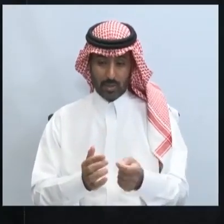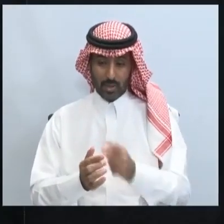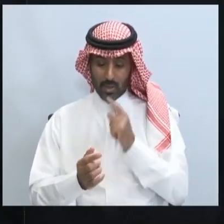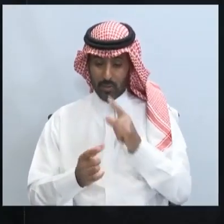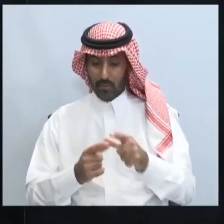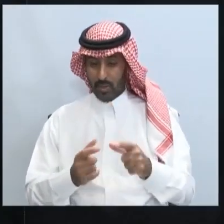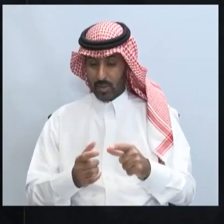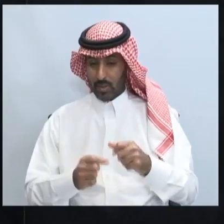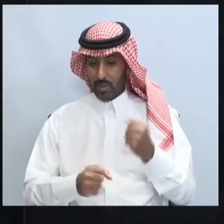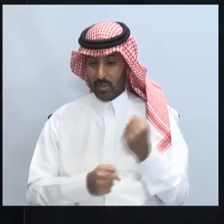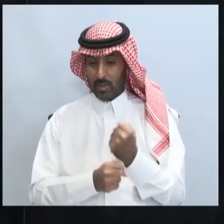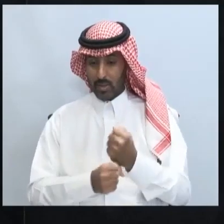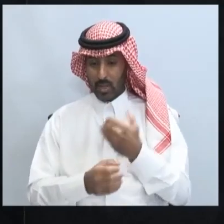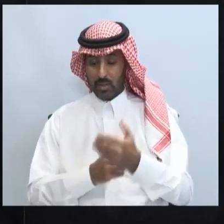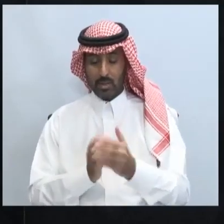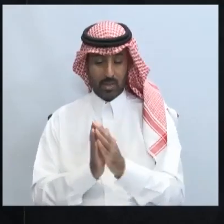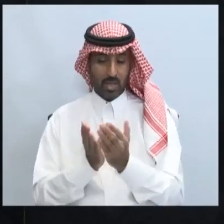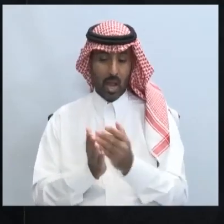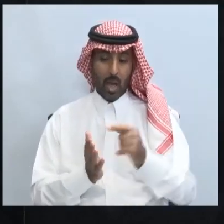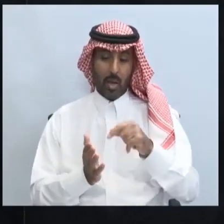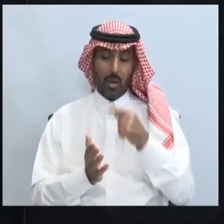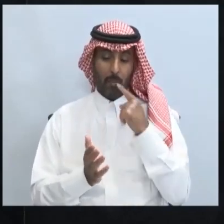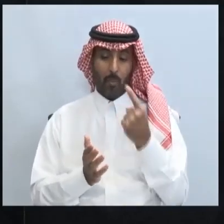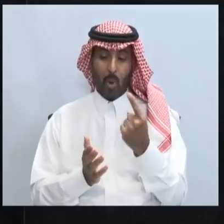نشاط رقم واحد صفحه